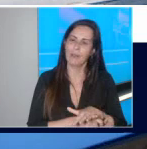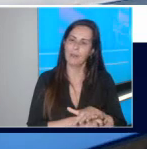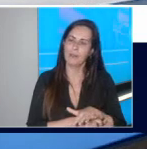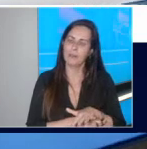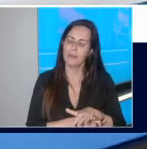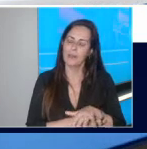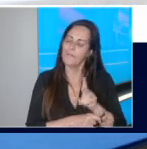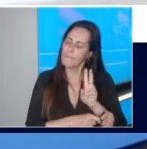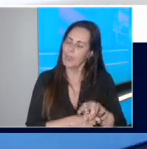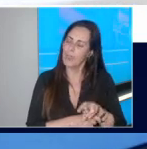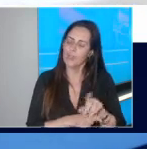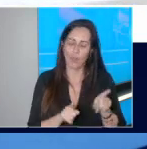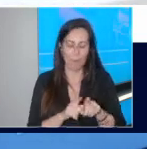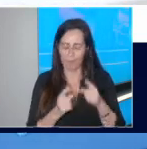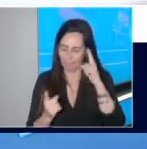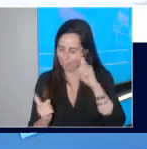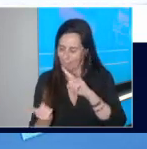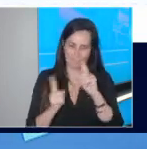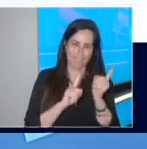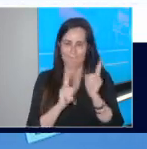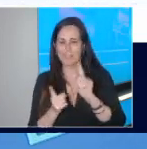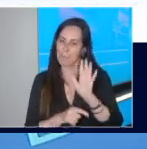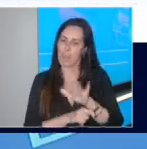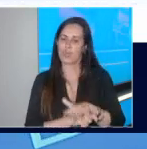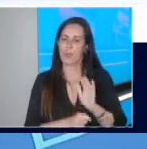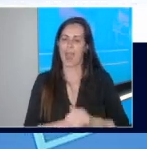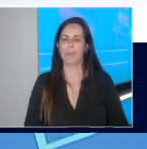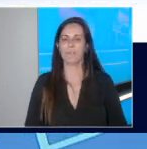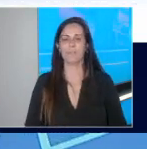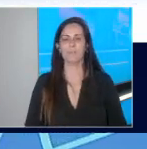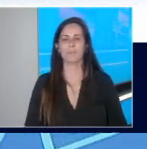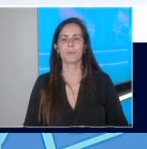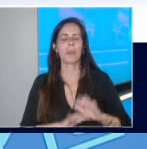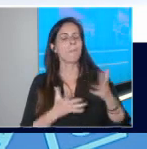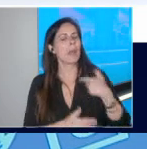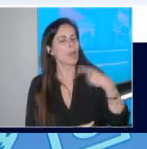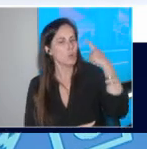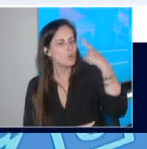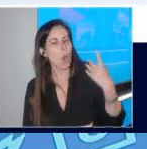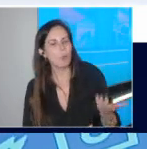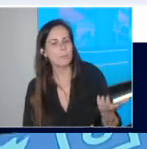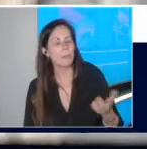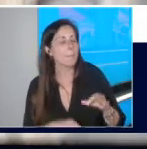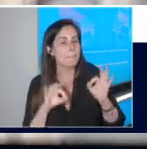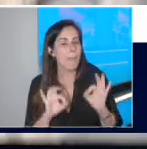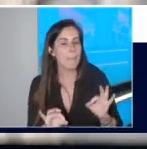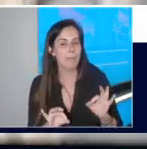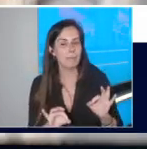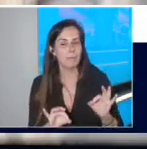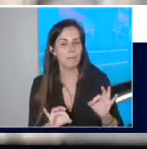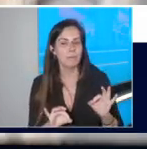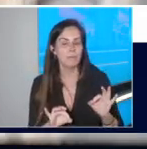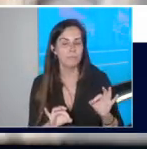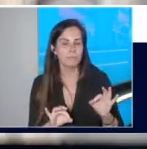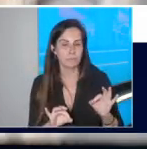ובתוך האישיות שלו יש משחק בין שני כיווני השפעה הללו. ומה אנחנו יודעים על באמת